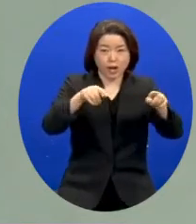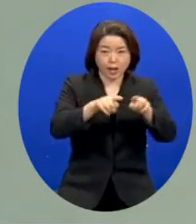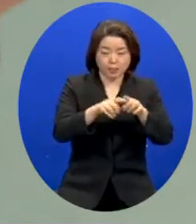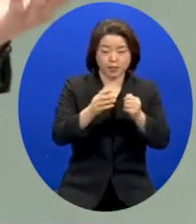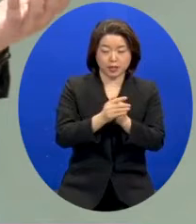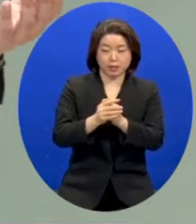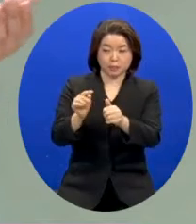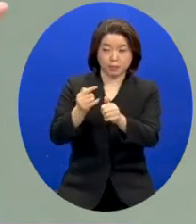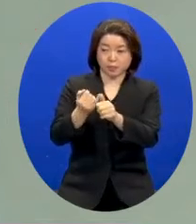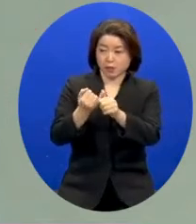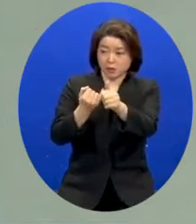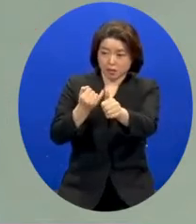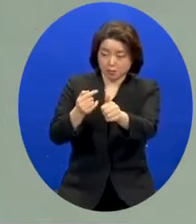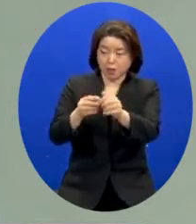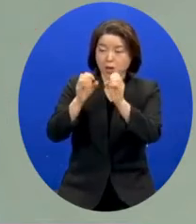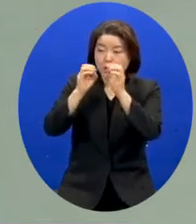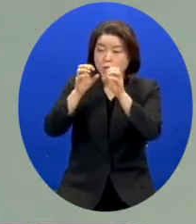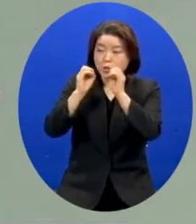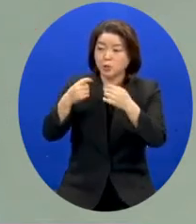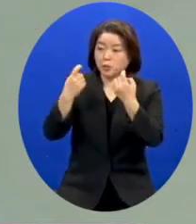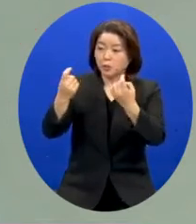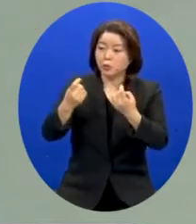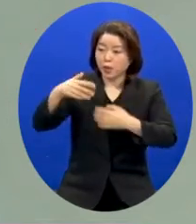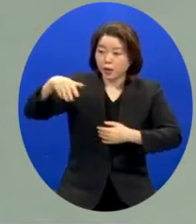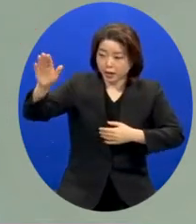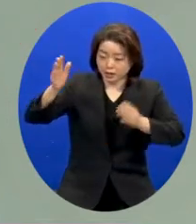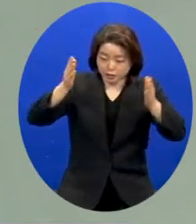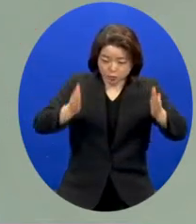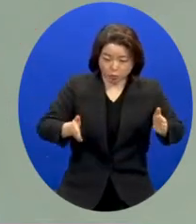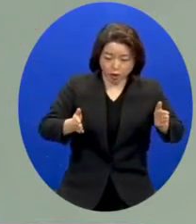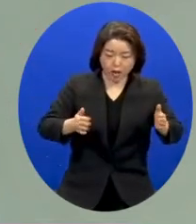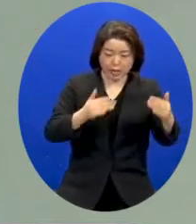남편이 전도 여행 간 사이에 집을 지키고 사는